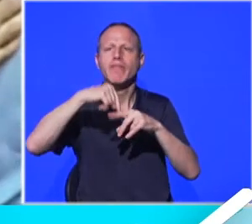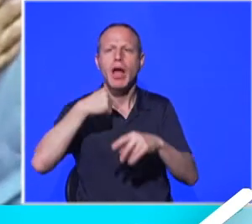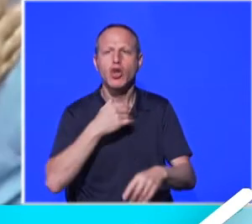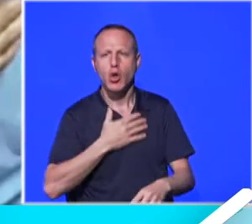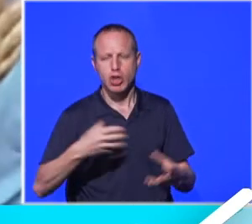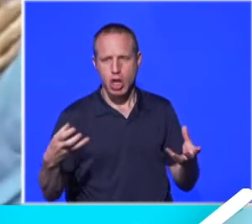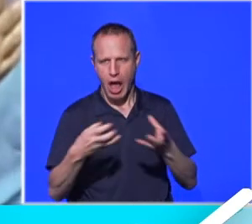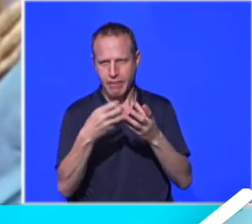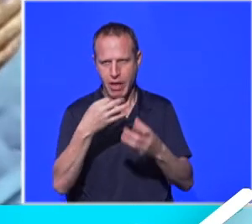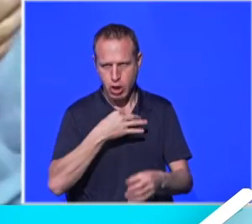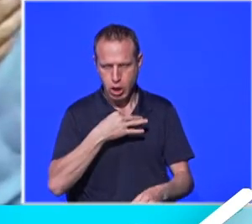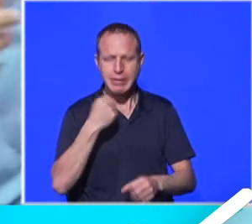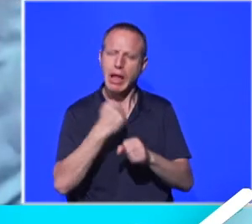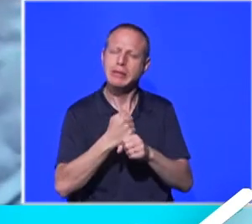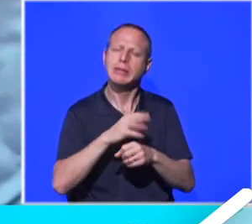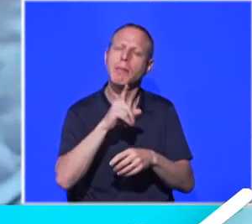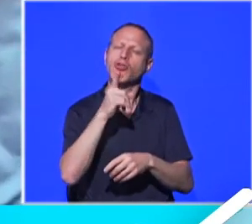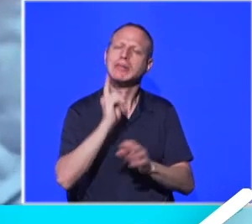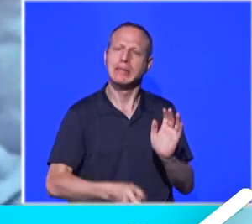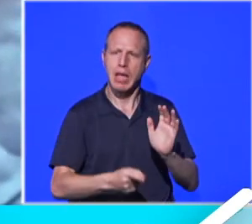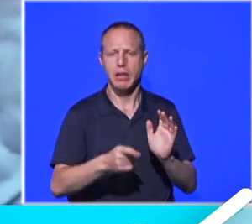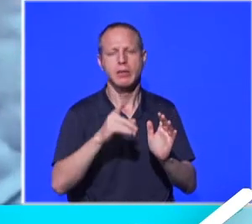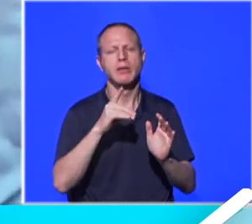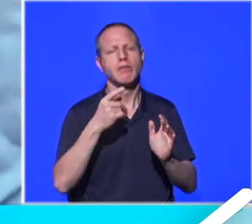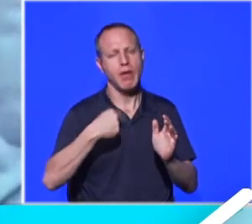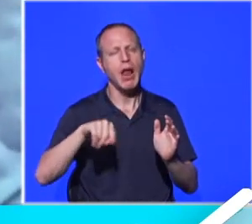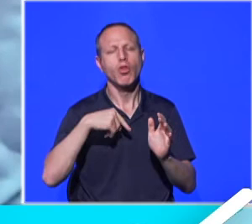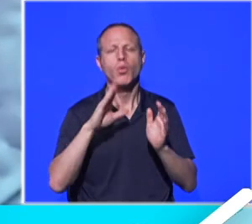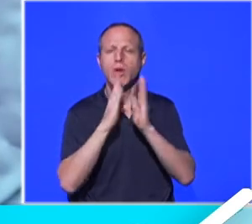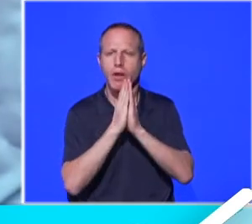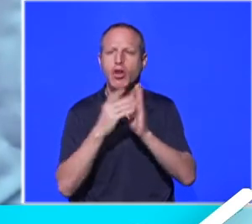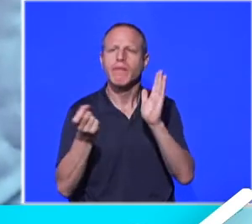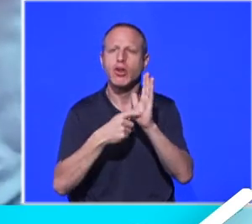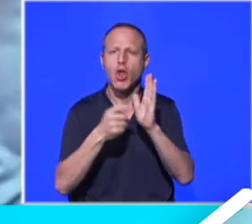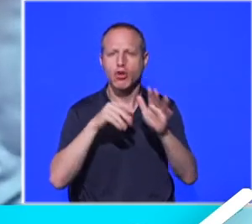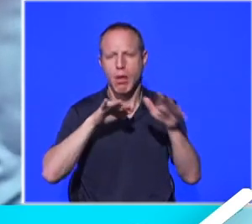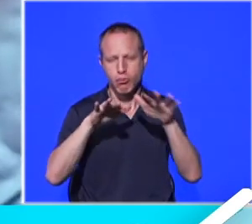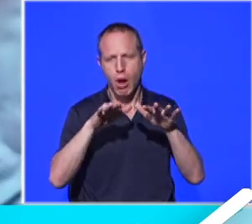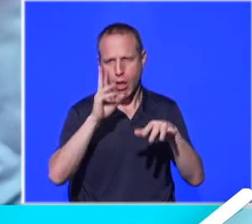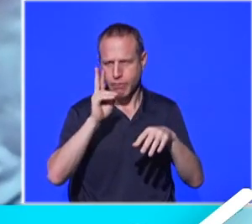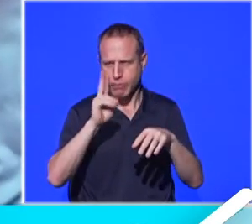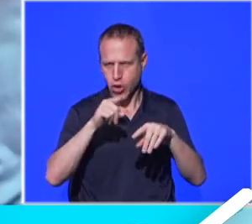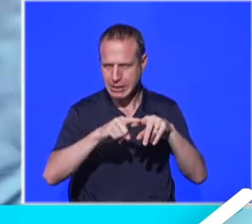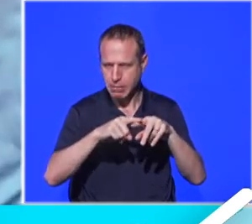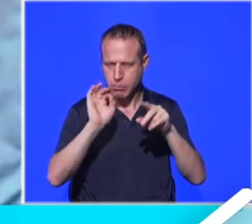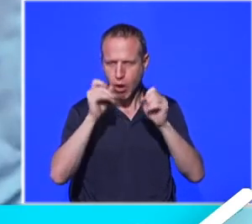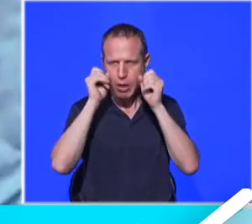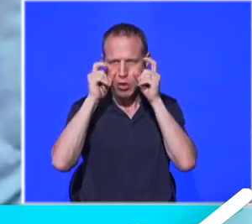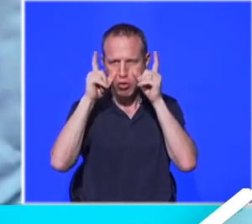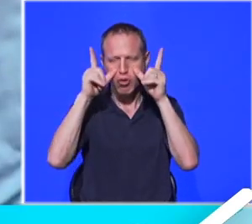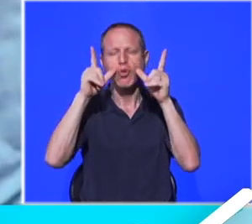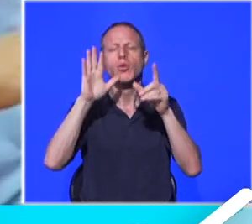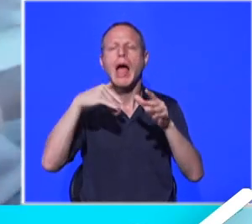שהחברה שלי תעשה את המוטל עליה, ואנחנו נבקש ונדרוש מהממשלה, ויש סימנים של לתוששות, גם